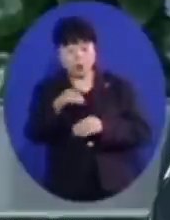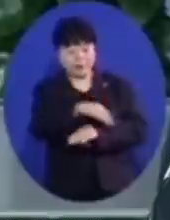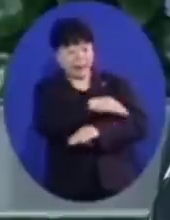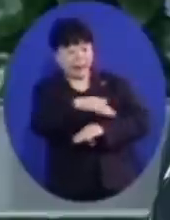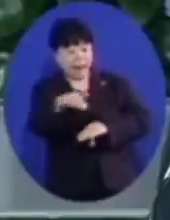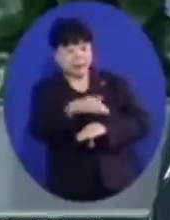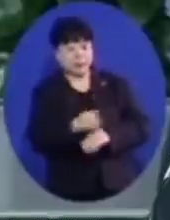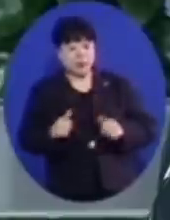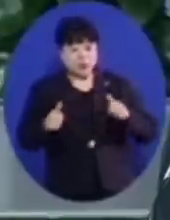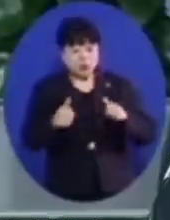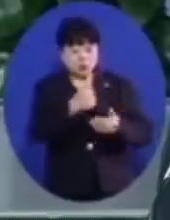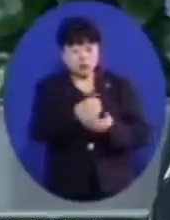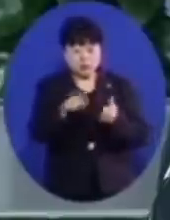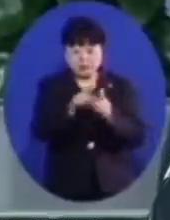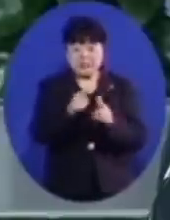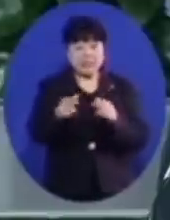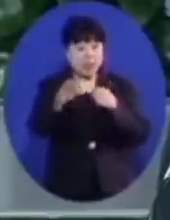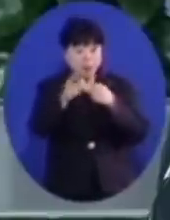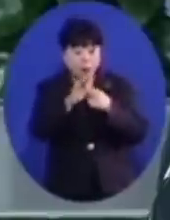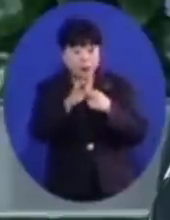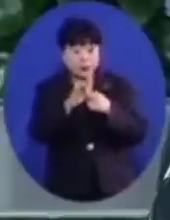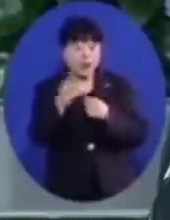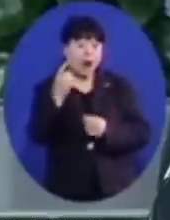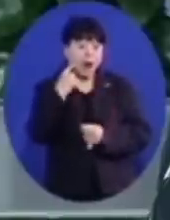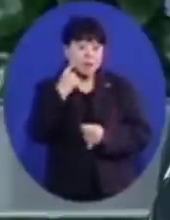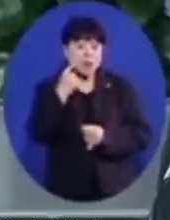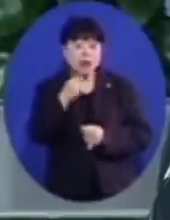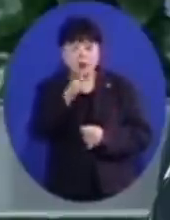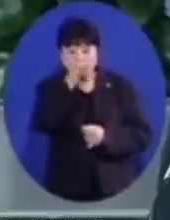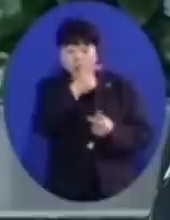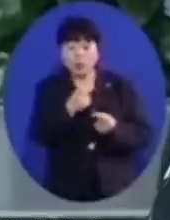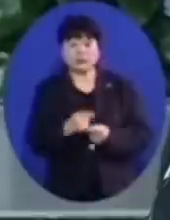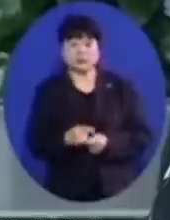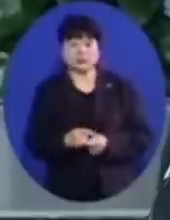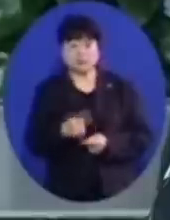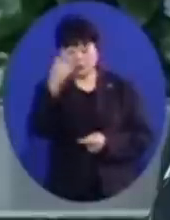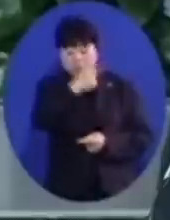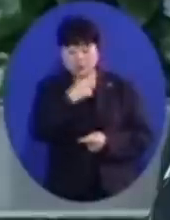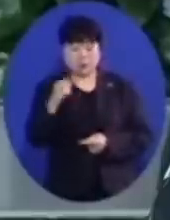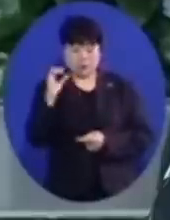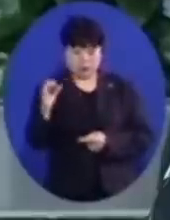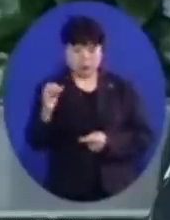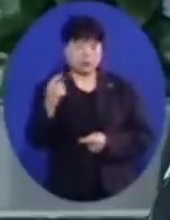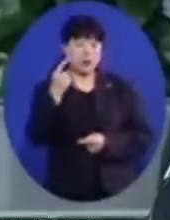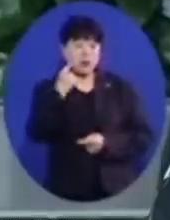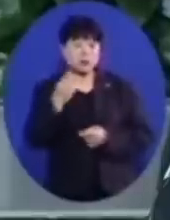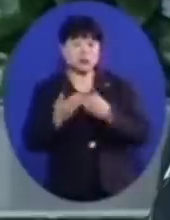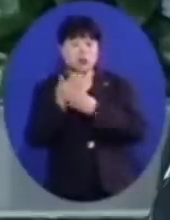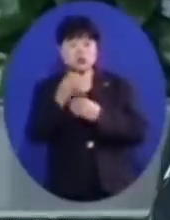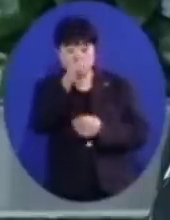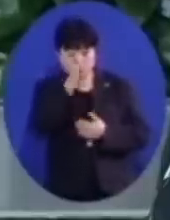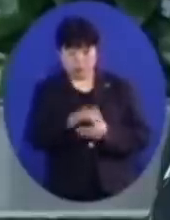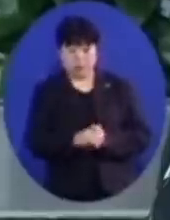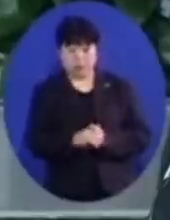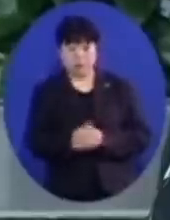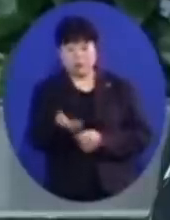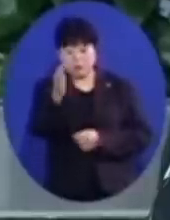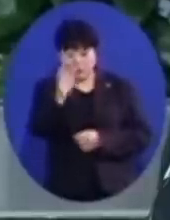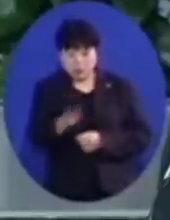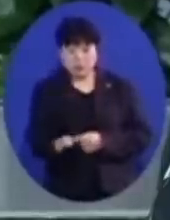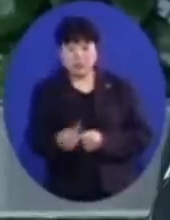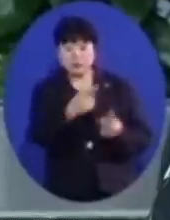왔다 갔다 하면서 열심히 줄을 믿지 아니하면 가짜가 되는 것처럼 가톨릭도 가짜가 될 수 있다 그러나